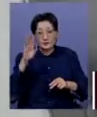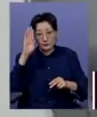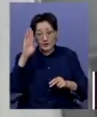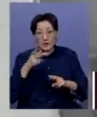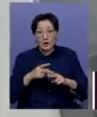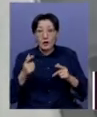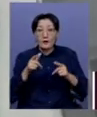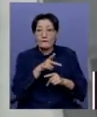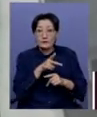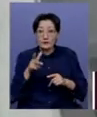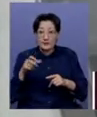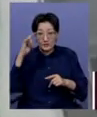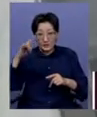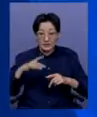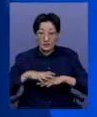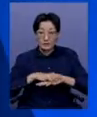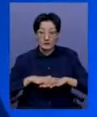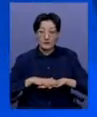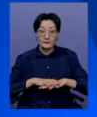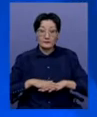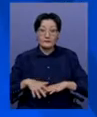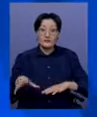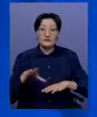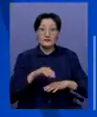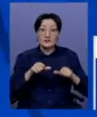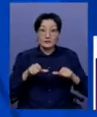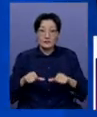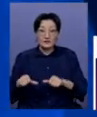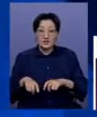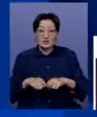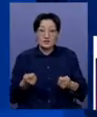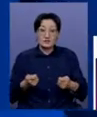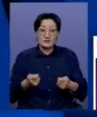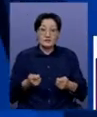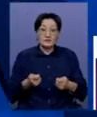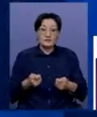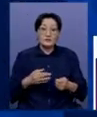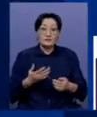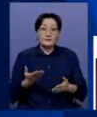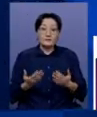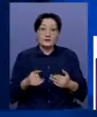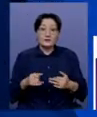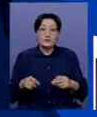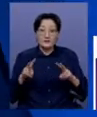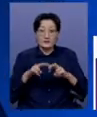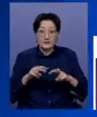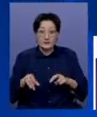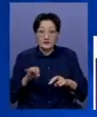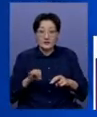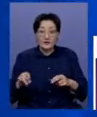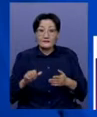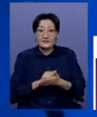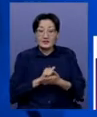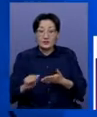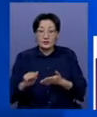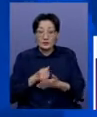видеообращение казахстанцам. Все наши права нарушаются. Наследствие и все ходатайства игнорировались.